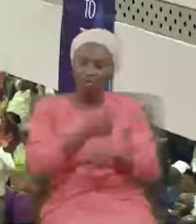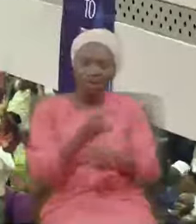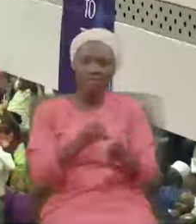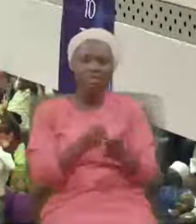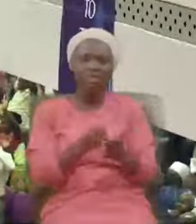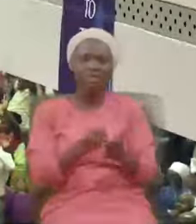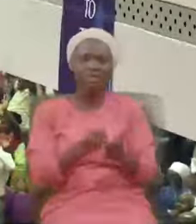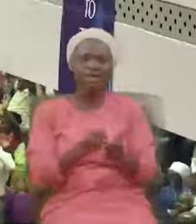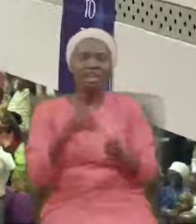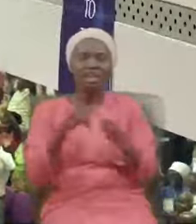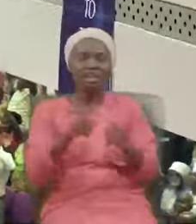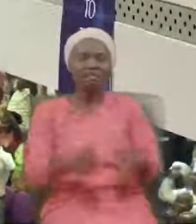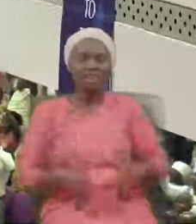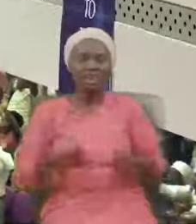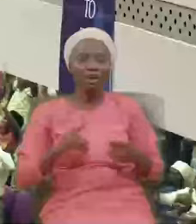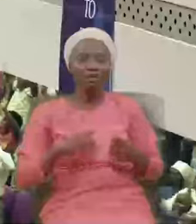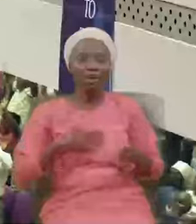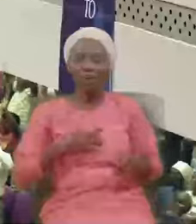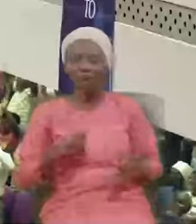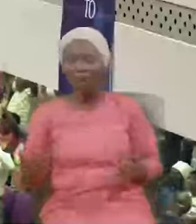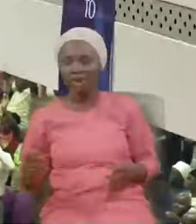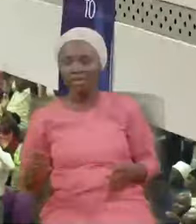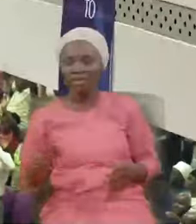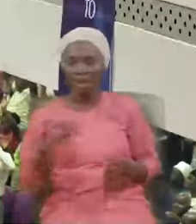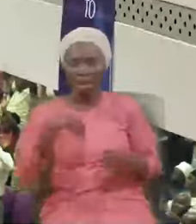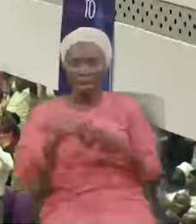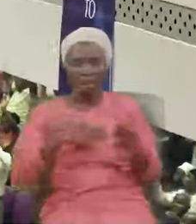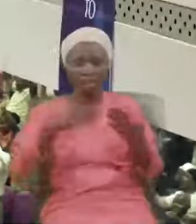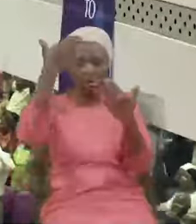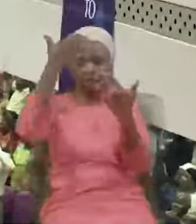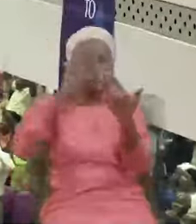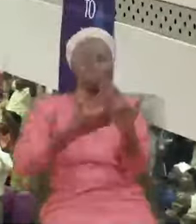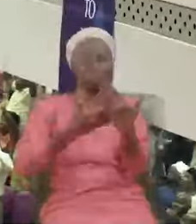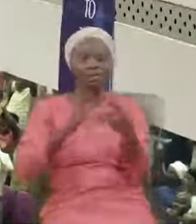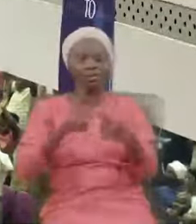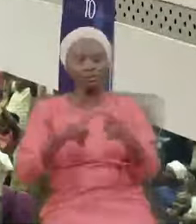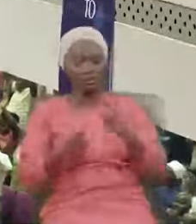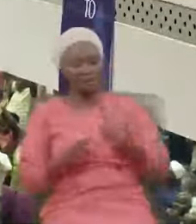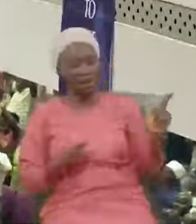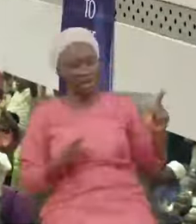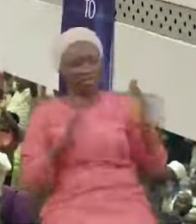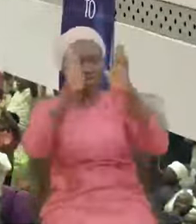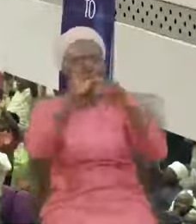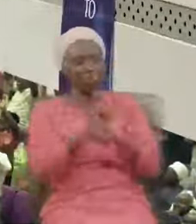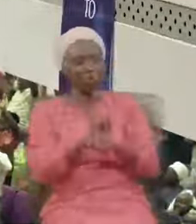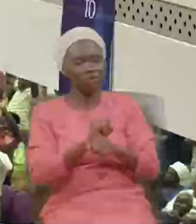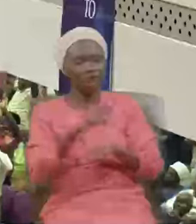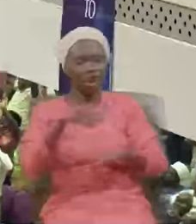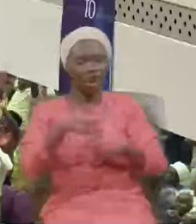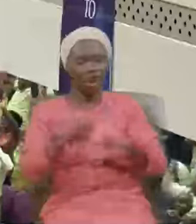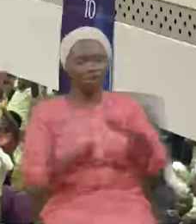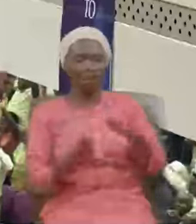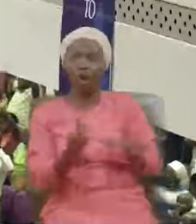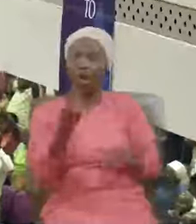miracle. Devant moi, des miracles. À gauche, des miracles. Partout,